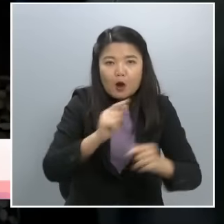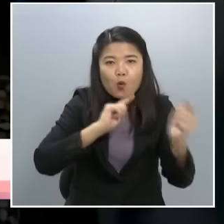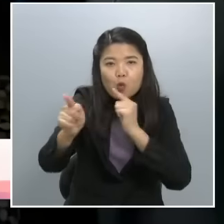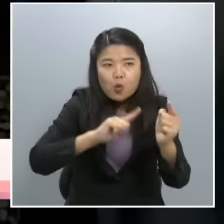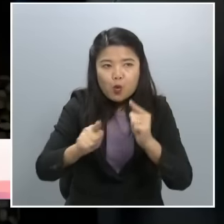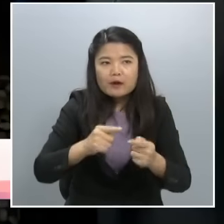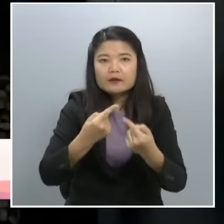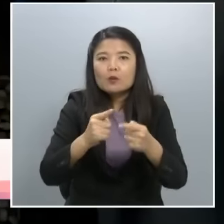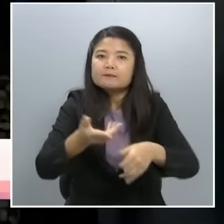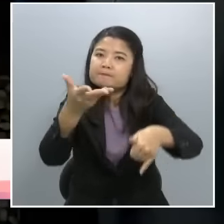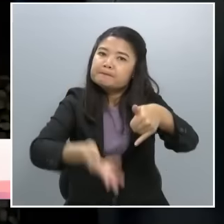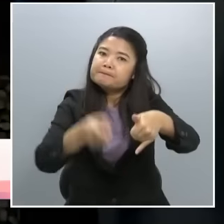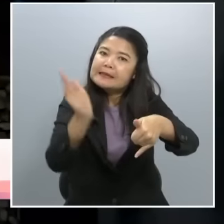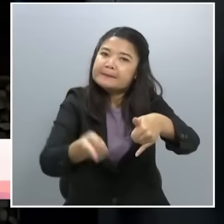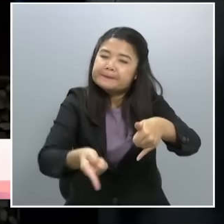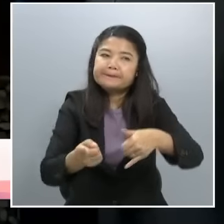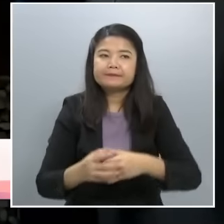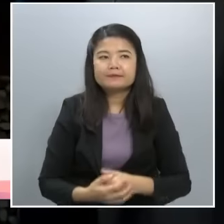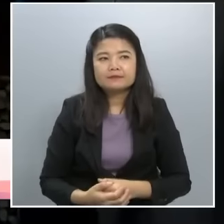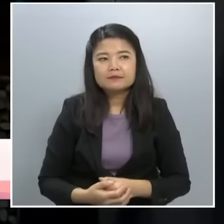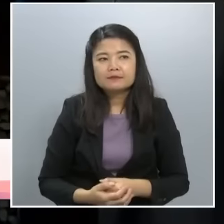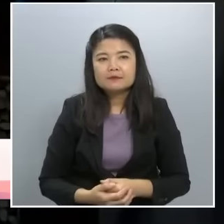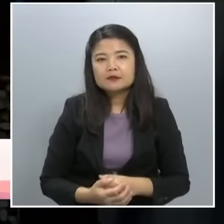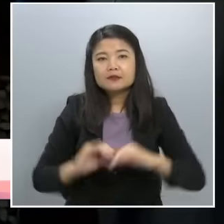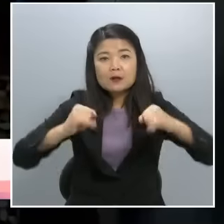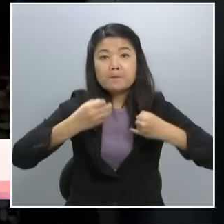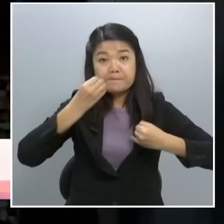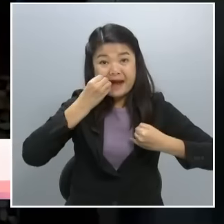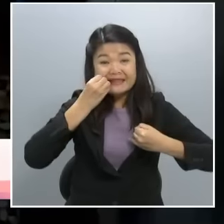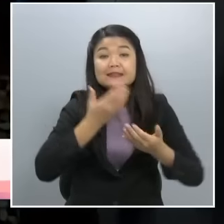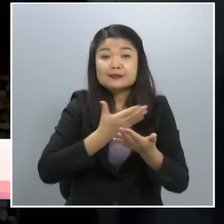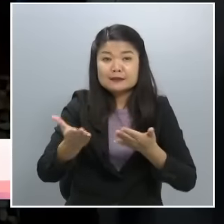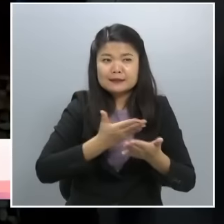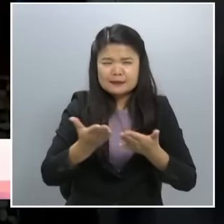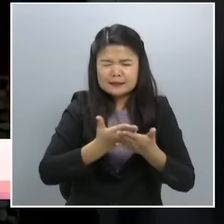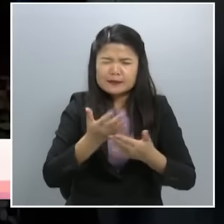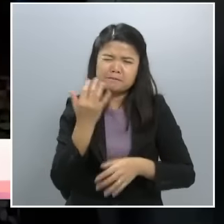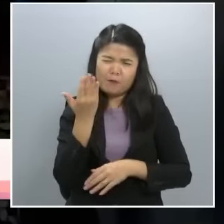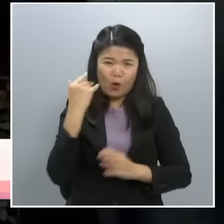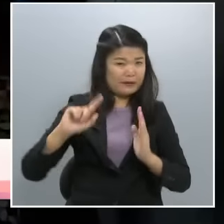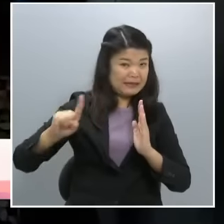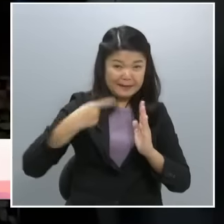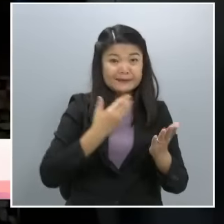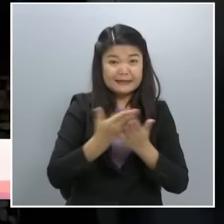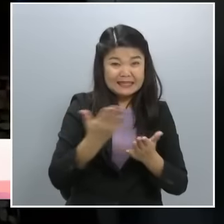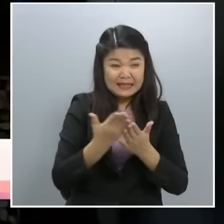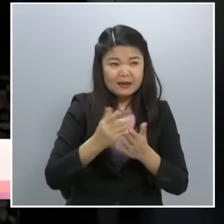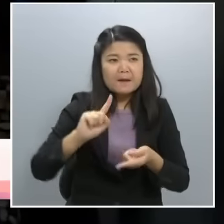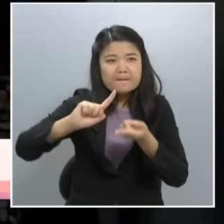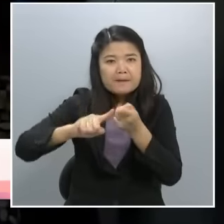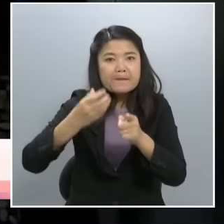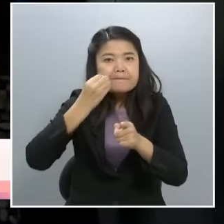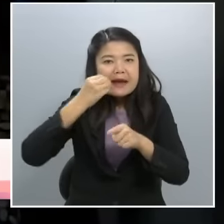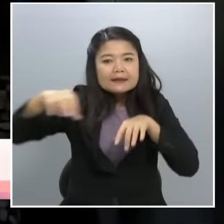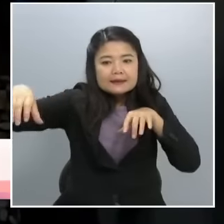ฤติกรรมแบบนี้ทางผู้เสียหายบอกว่ามาซื้อบ้านในโครงการนี้เป็นคนแรกๆหลังจากนั้นเพื่อนบ้านก็มาซื้อบ้